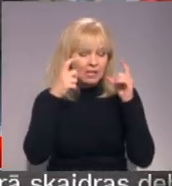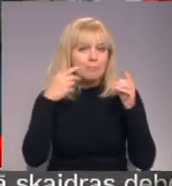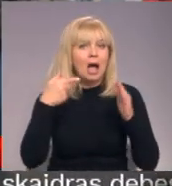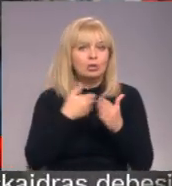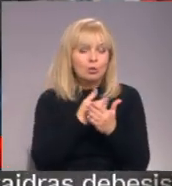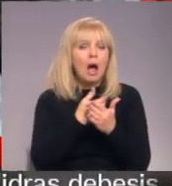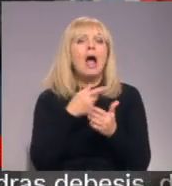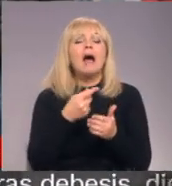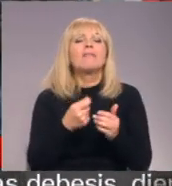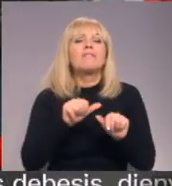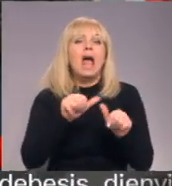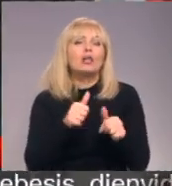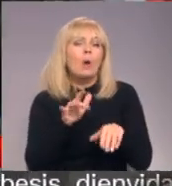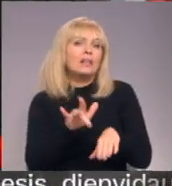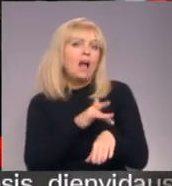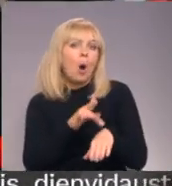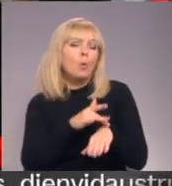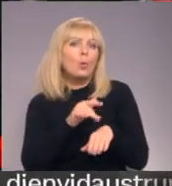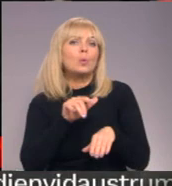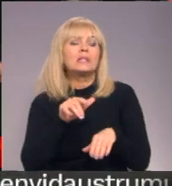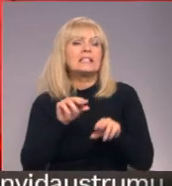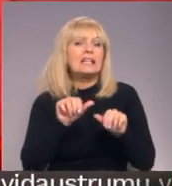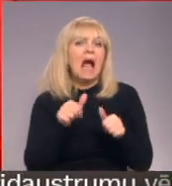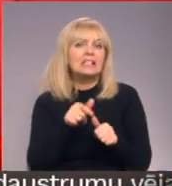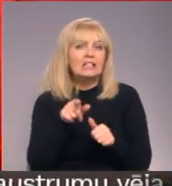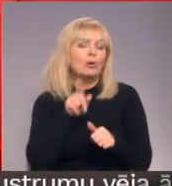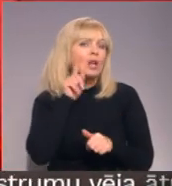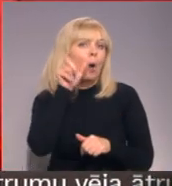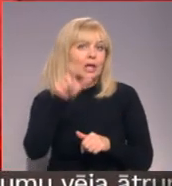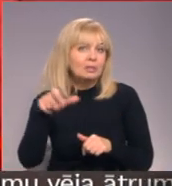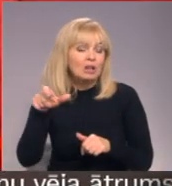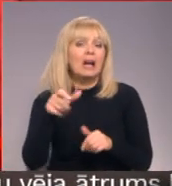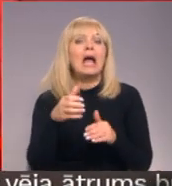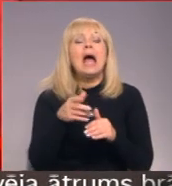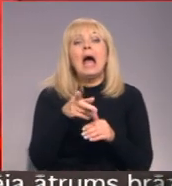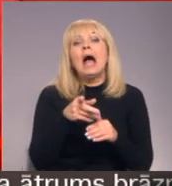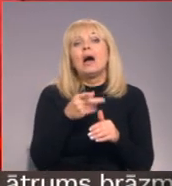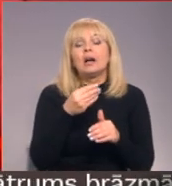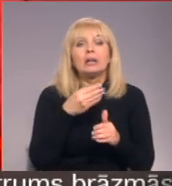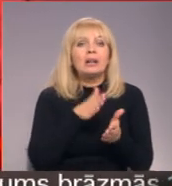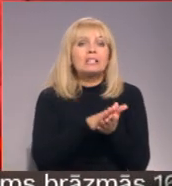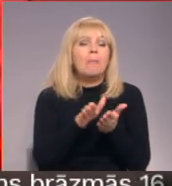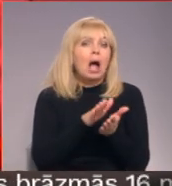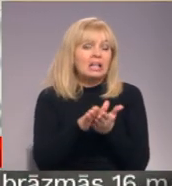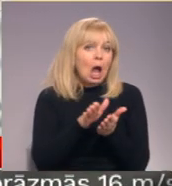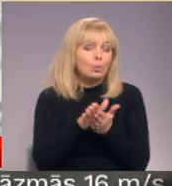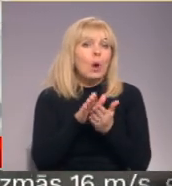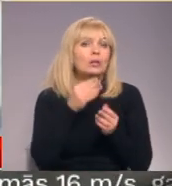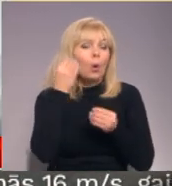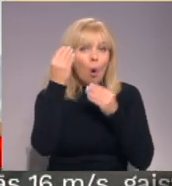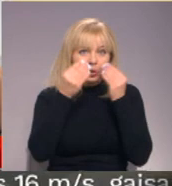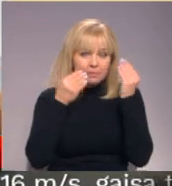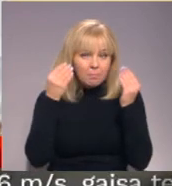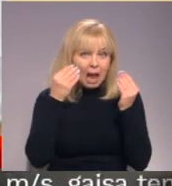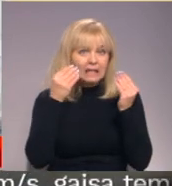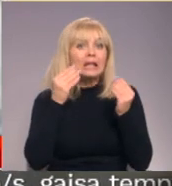tauku dziedzeru darbību, it īpaši gados jauniem cilvēkiem. Arī lietojot kosmētiku zem maskas var rasties iekaisumi. Tas ir tik